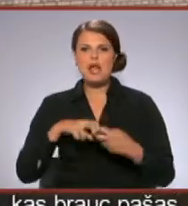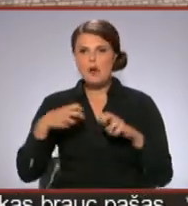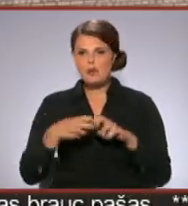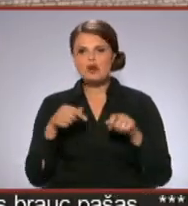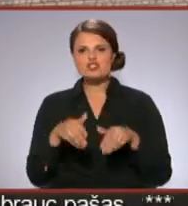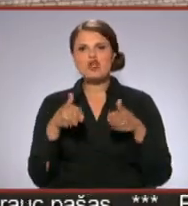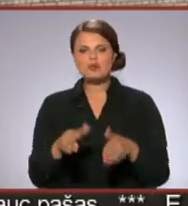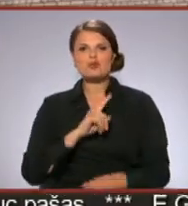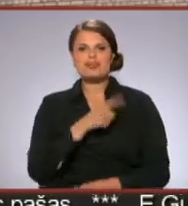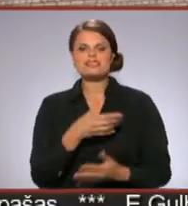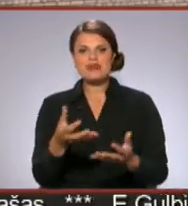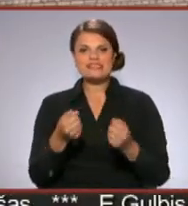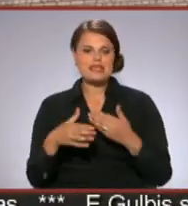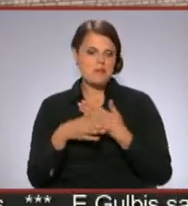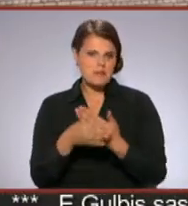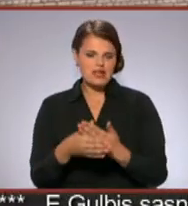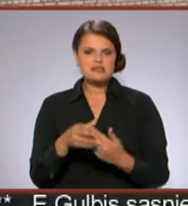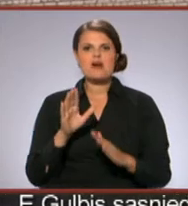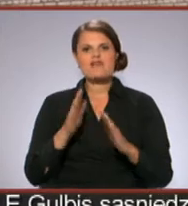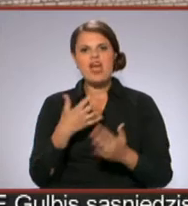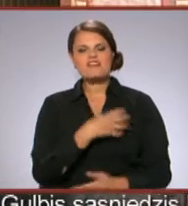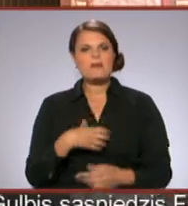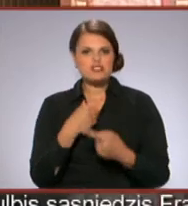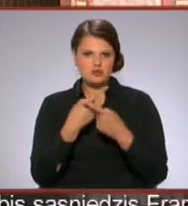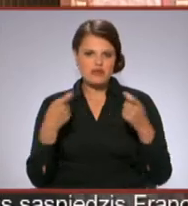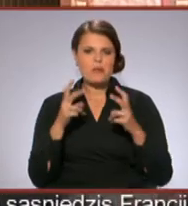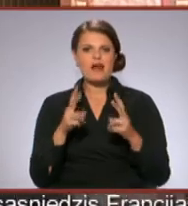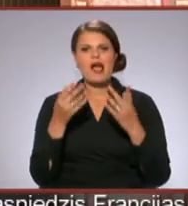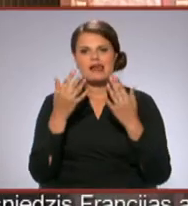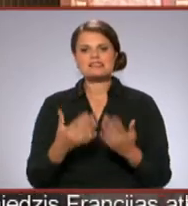problēmām šeit būtu iespējas saņemt palīdzību vai nepieciešamo informāciju, kā